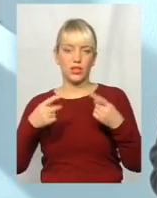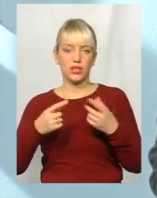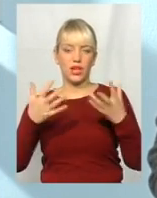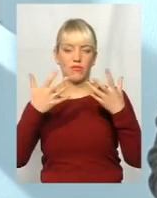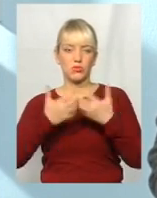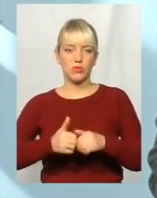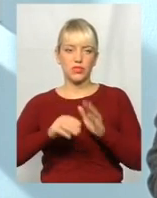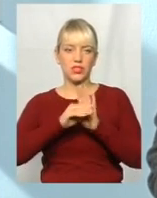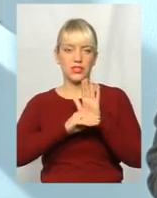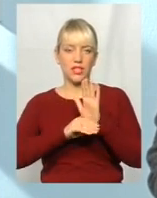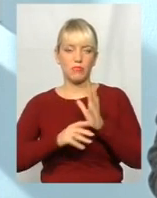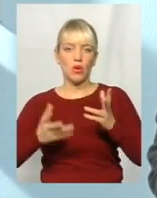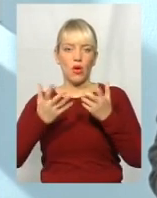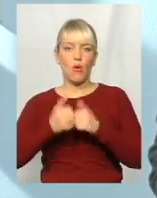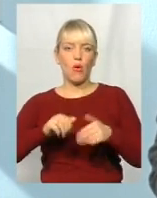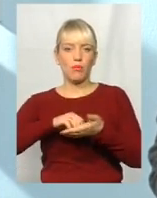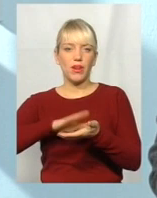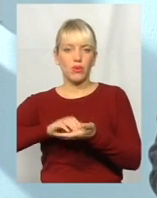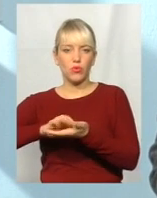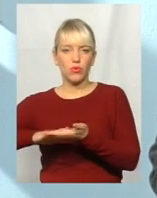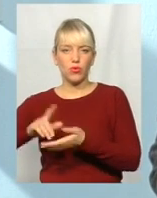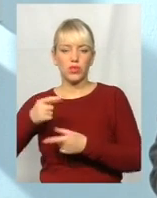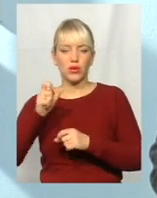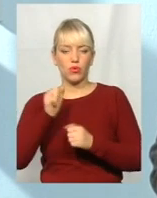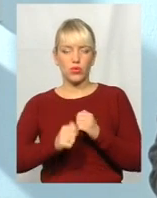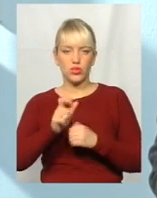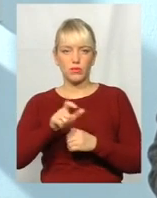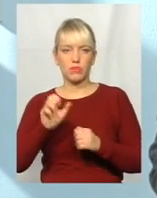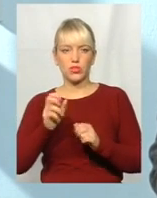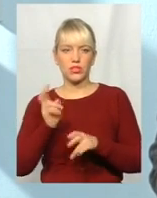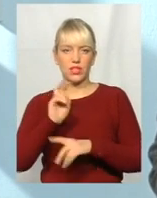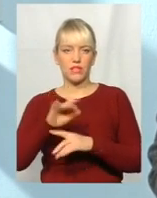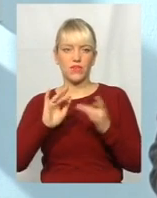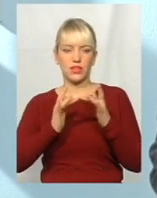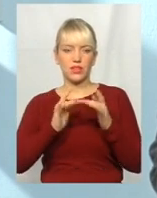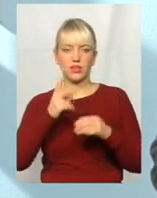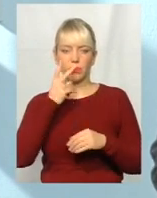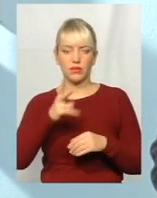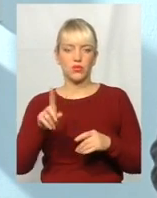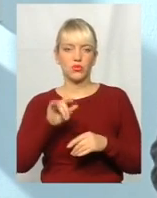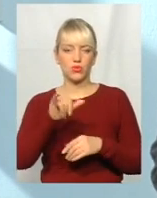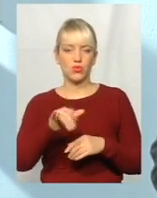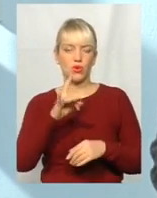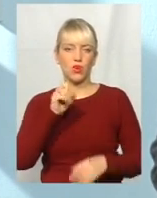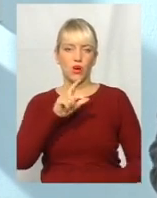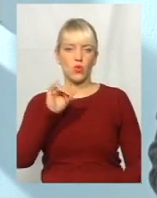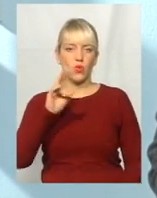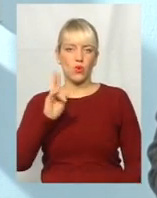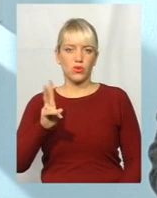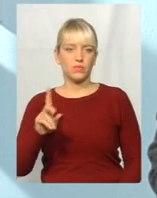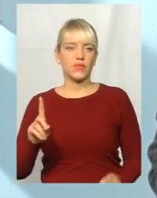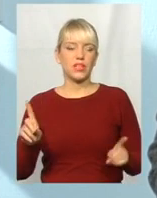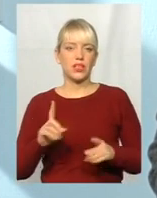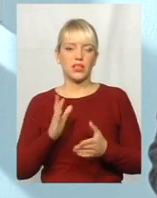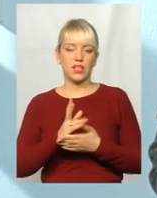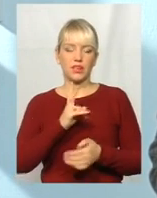автоматизовану систему обліку, де кожен мешканець може зайти в інтернет і подивитися, що в нього на рахунку робиться. Так? Які